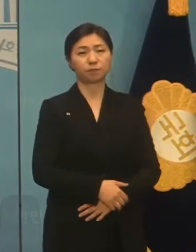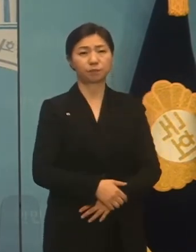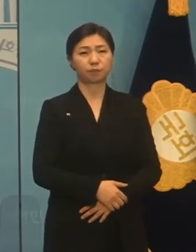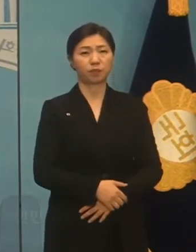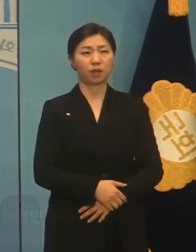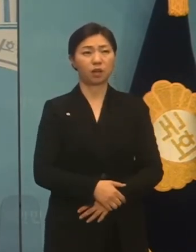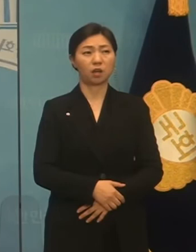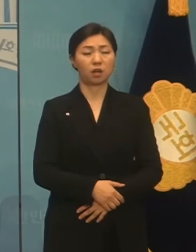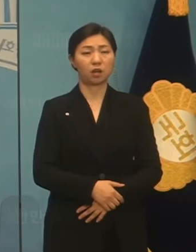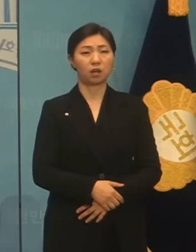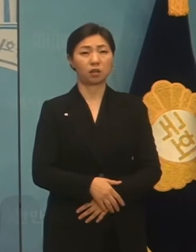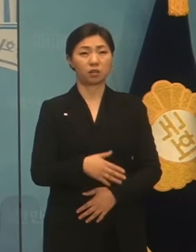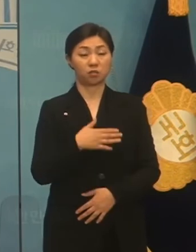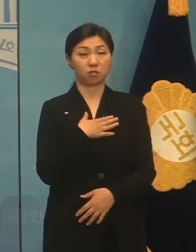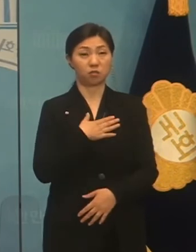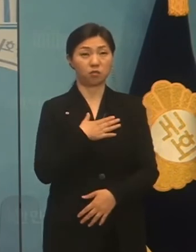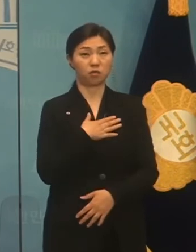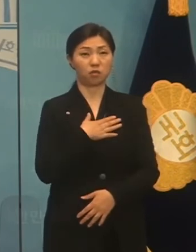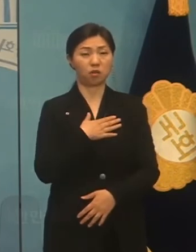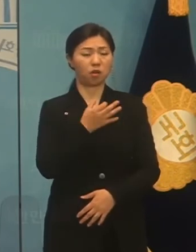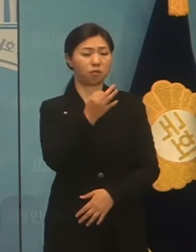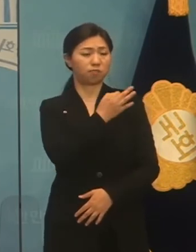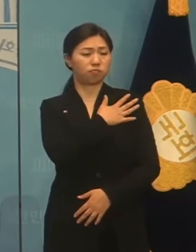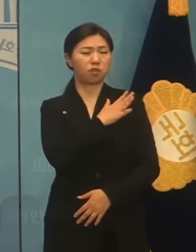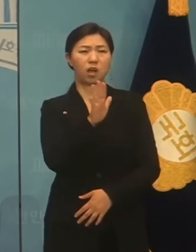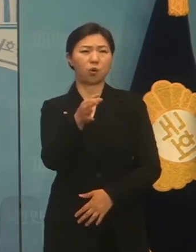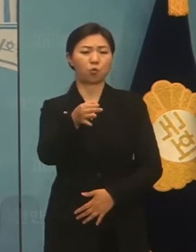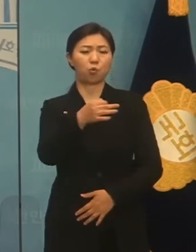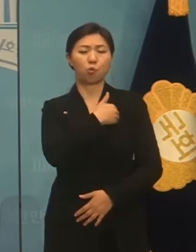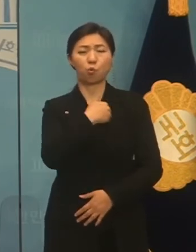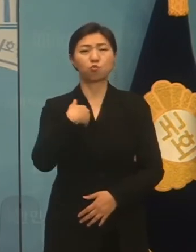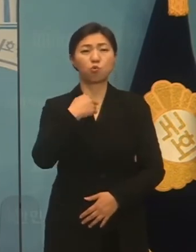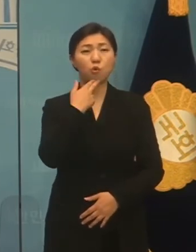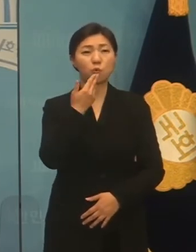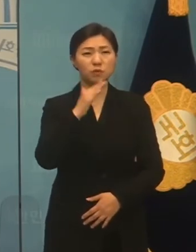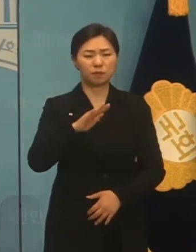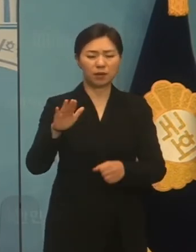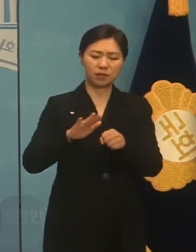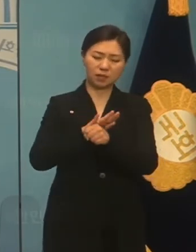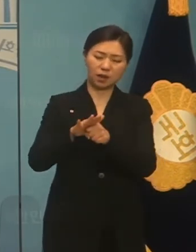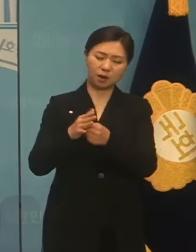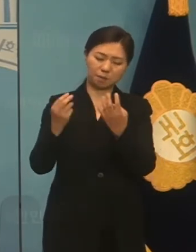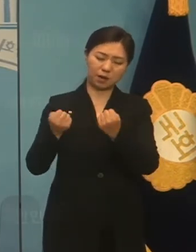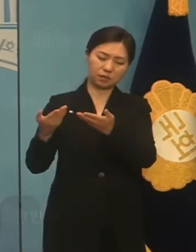부유하지는 않았지만 많은 사랑을 받고 자랐습니다.